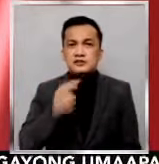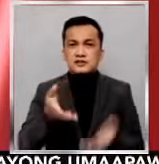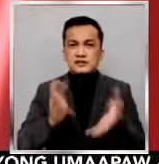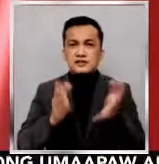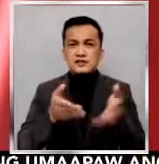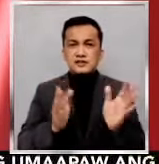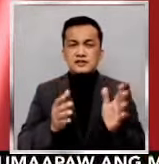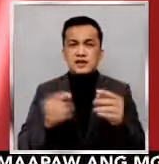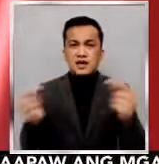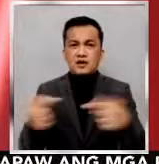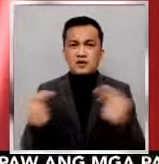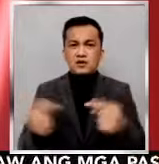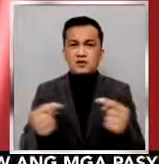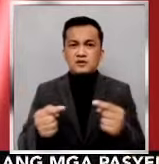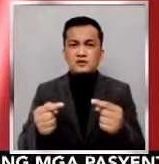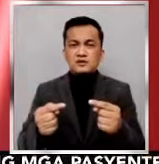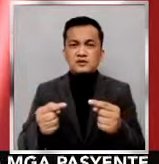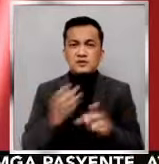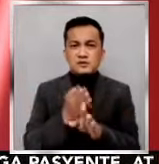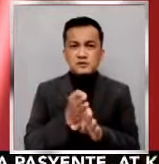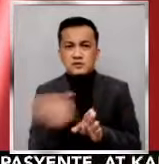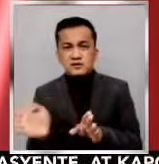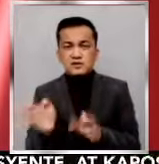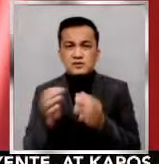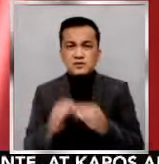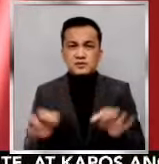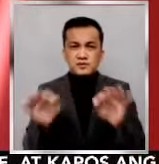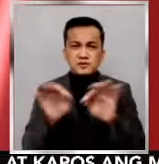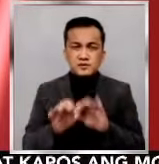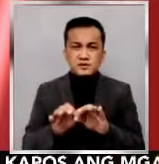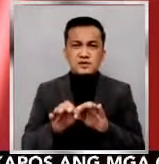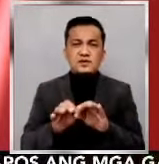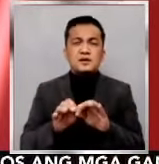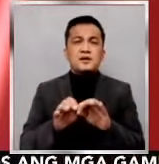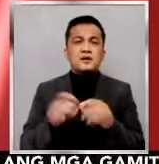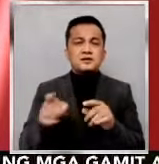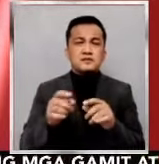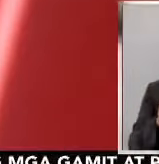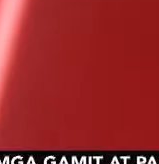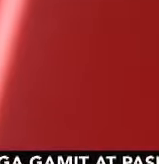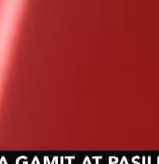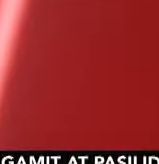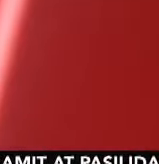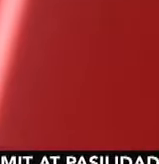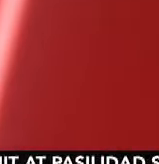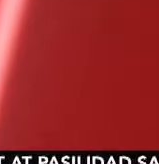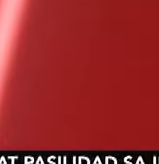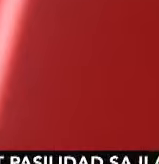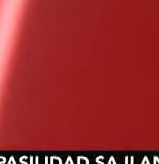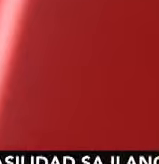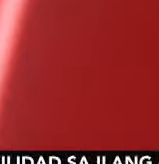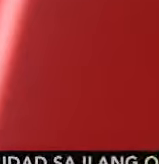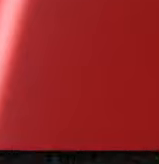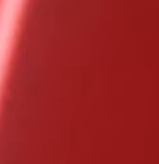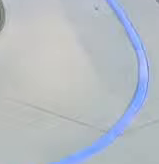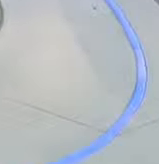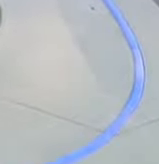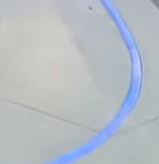para madiskaril ang mahalagang piraso ng batas, lalo na kung kaugnay ng pambansang budget.